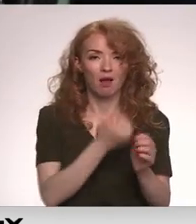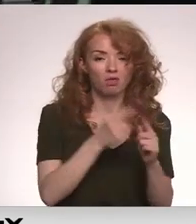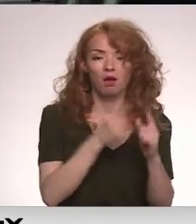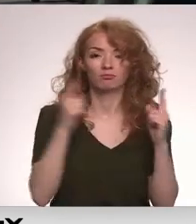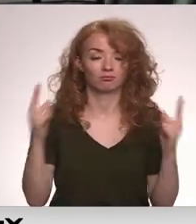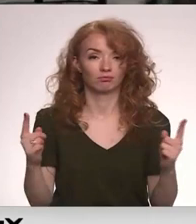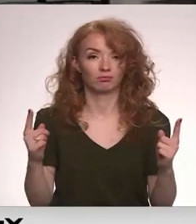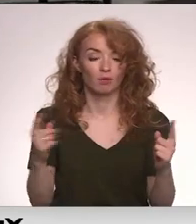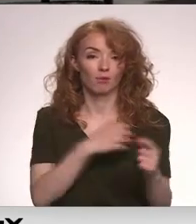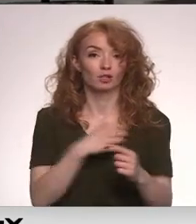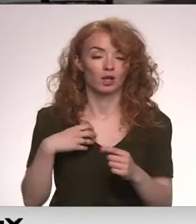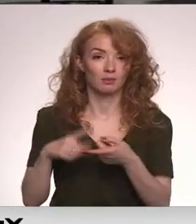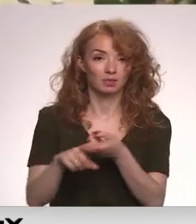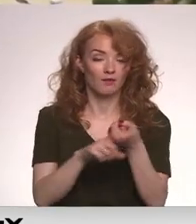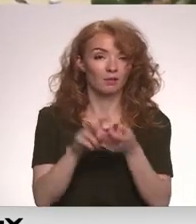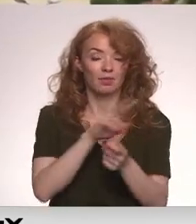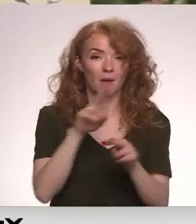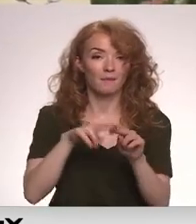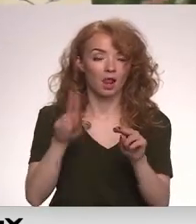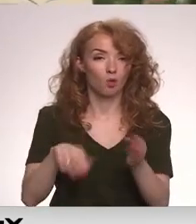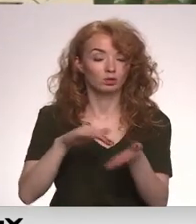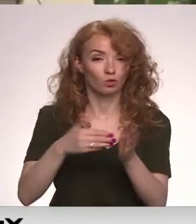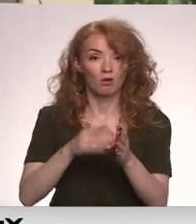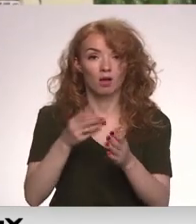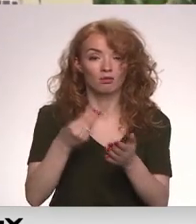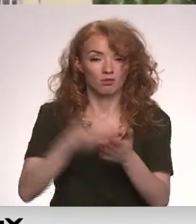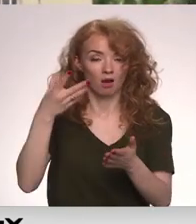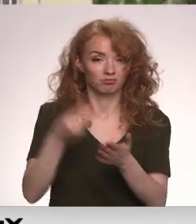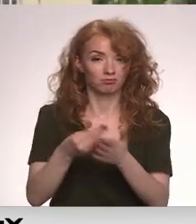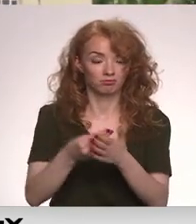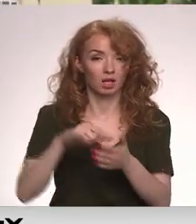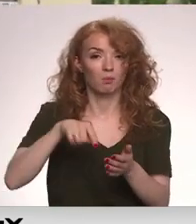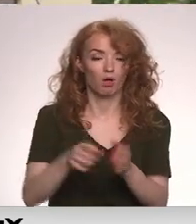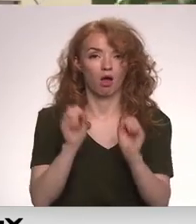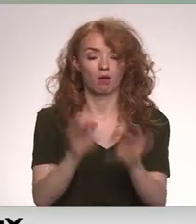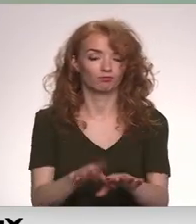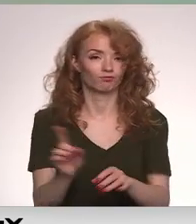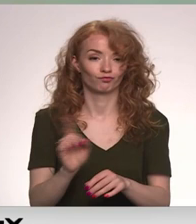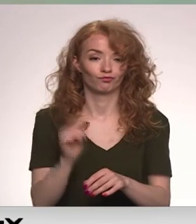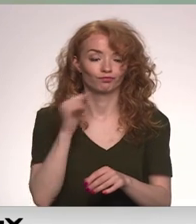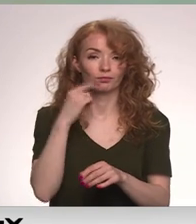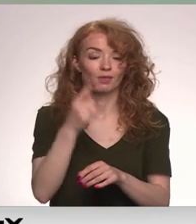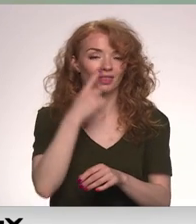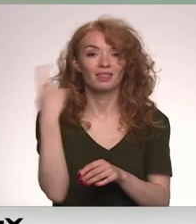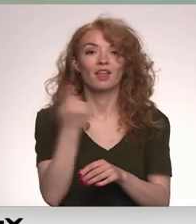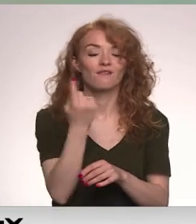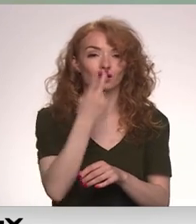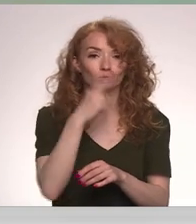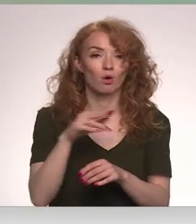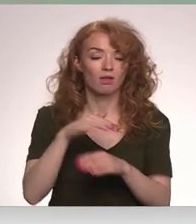laikā. Pašvaldības savienība nepieļauj situāciju, ka sadārdzinājuma dēļ bedres paliks nesalabotas. Pašlaik neviens no